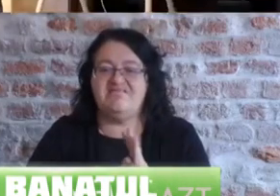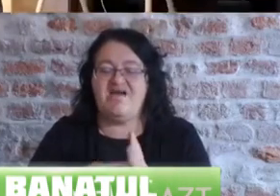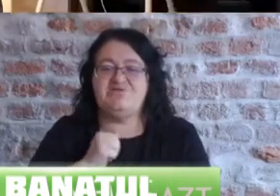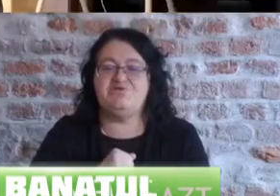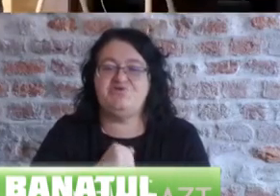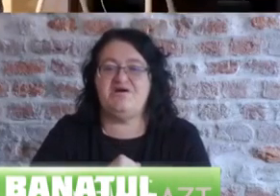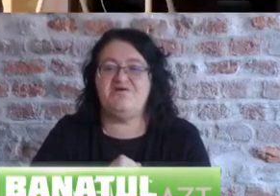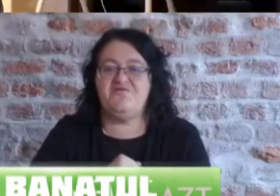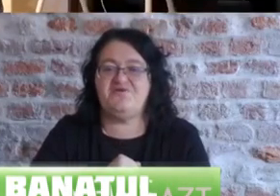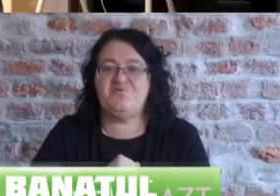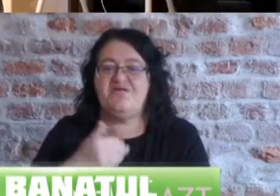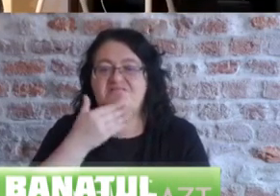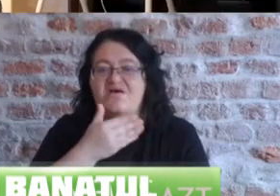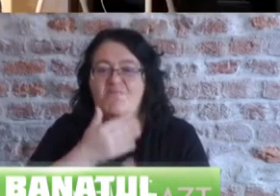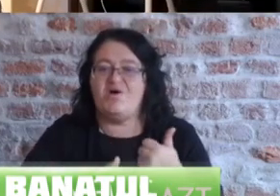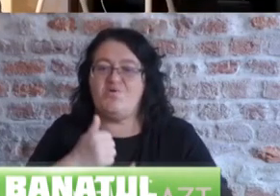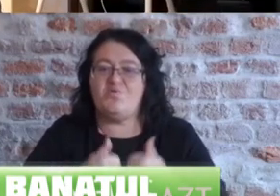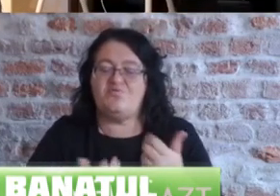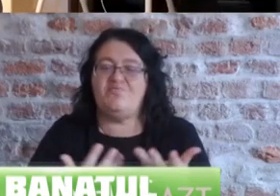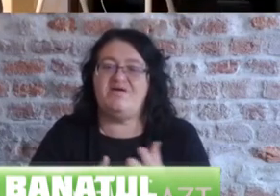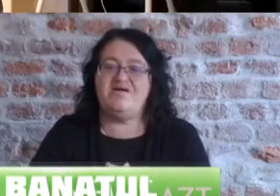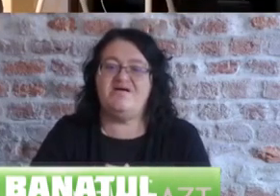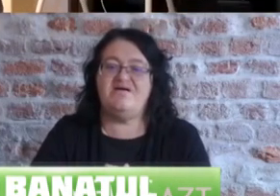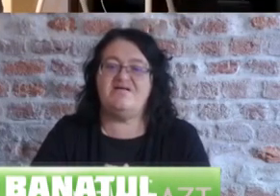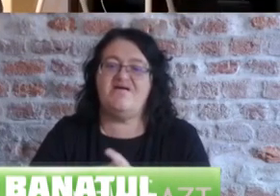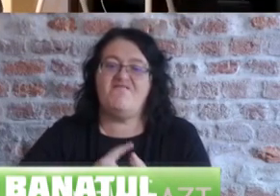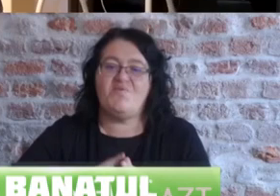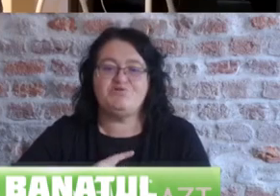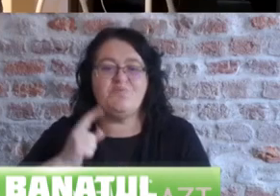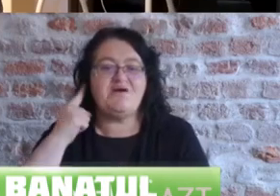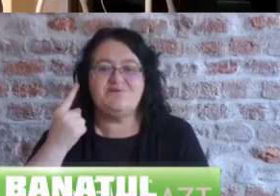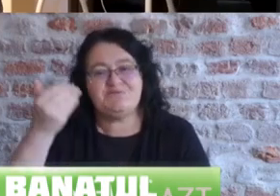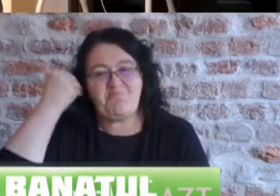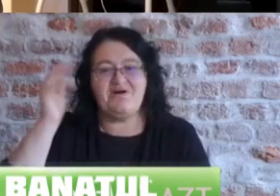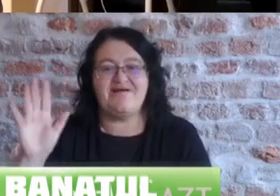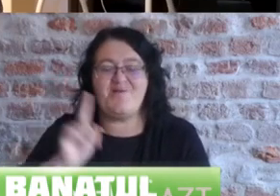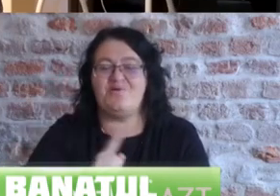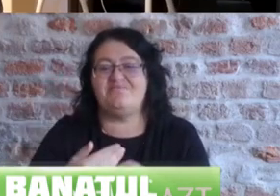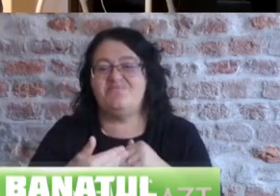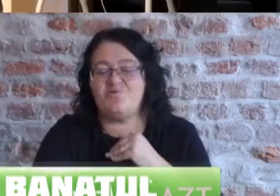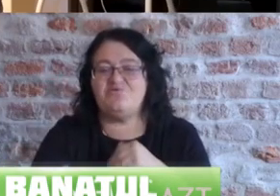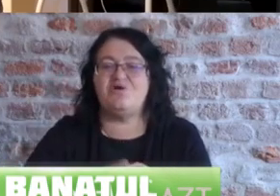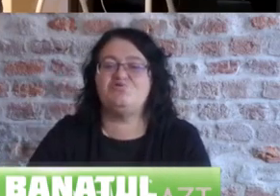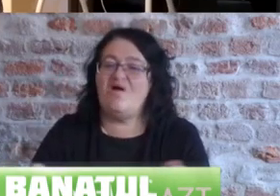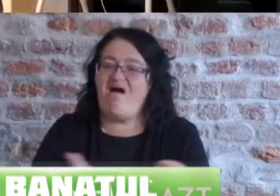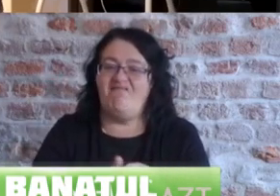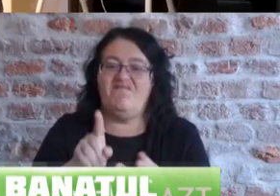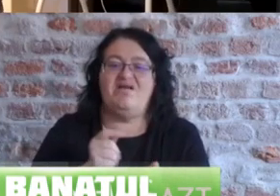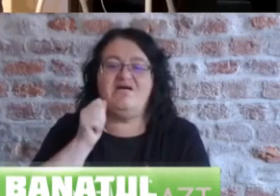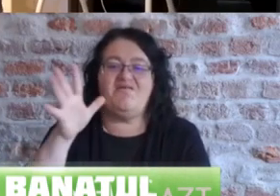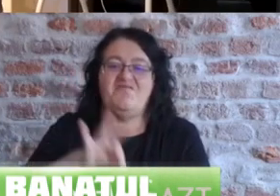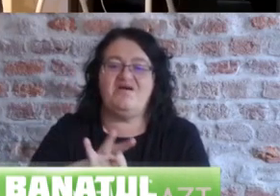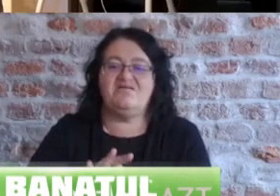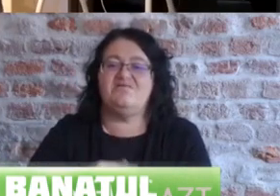au realizat tema concursului și pe care îi vom asculta în continuare, dar ca de fiecare dată le mulțumesc